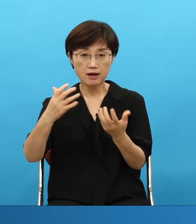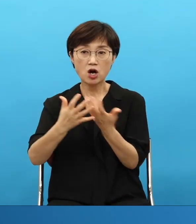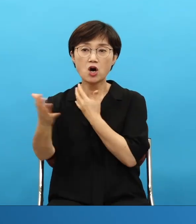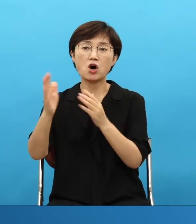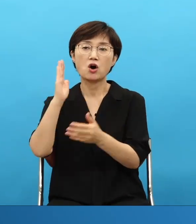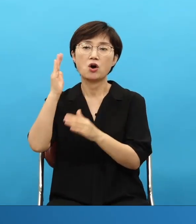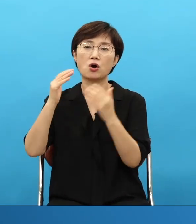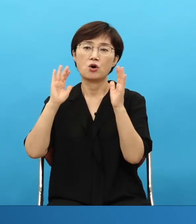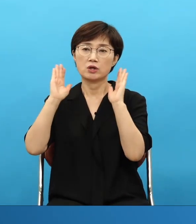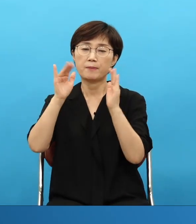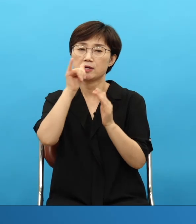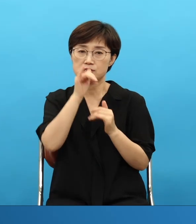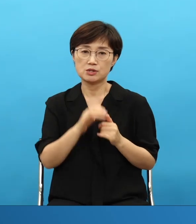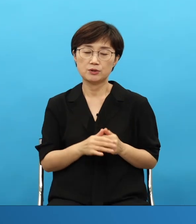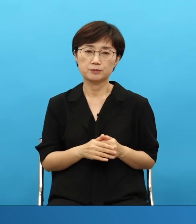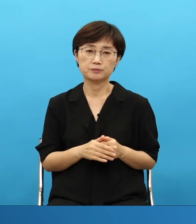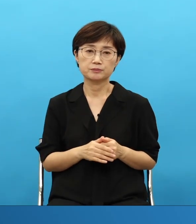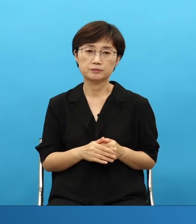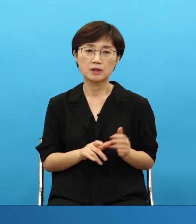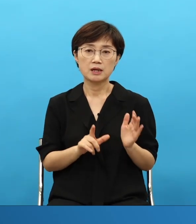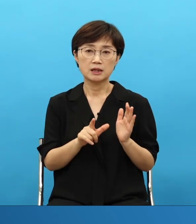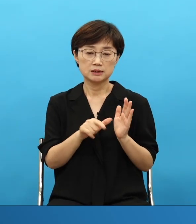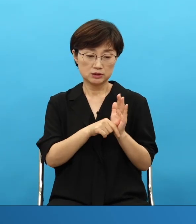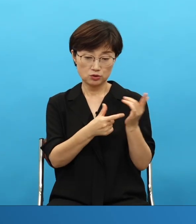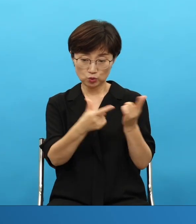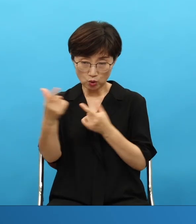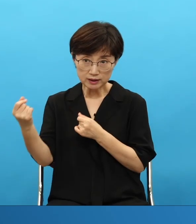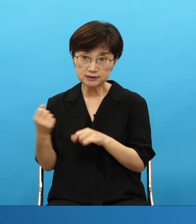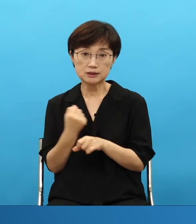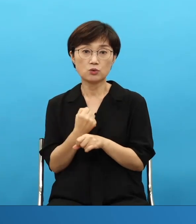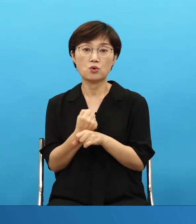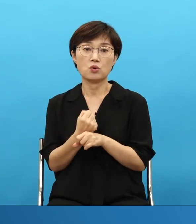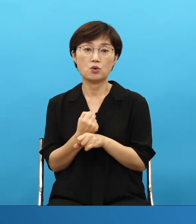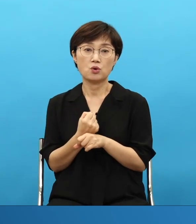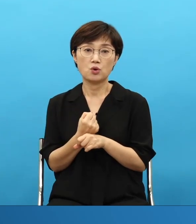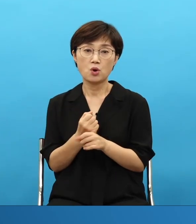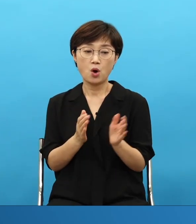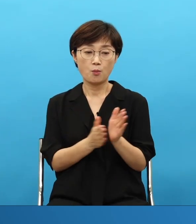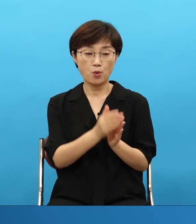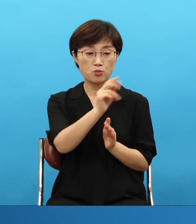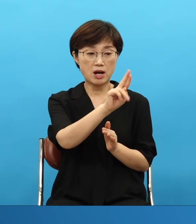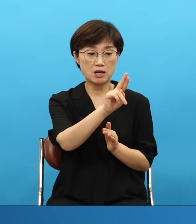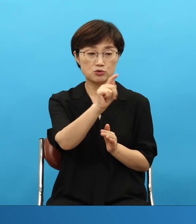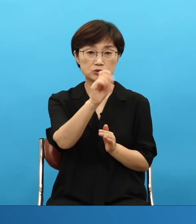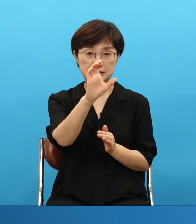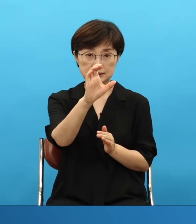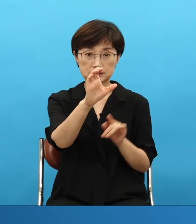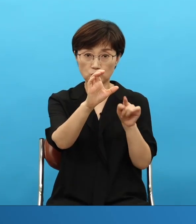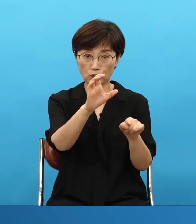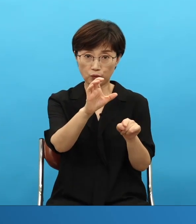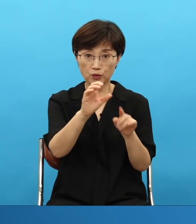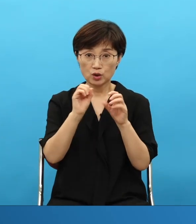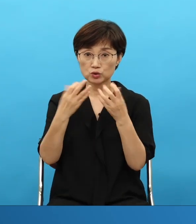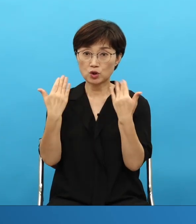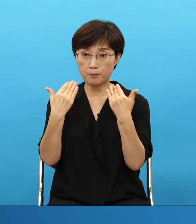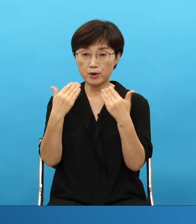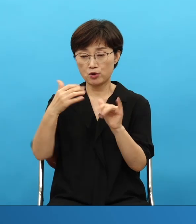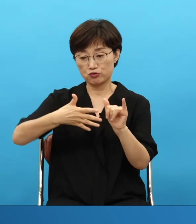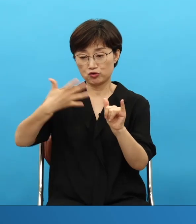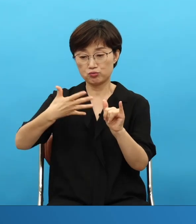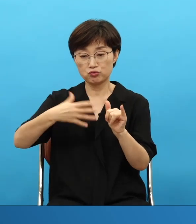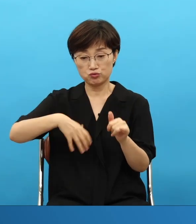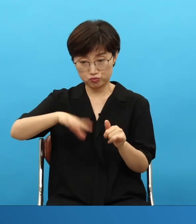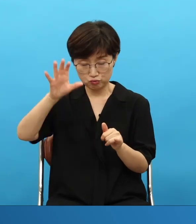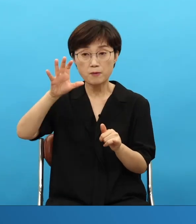진행됩니다. 모든 예배는 기존과 동일한 시간에 진행되며 본부 RUTC 방송국 RUTC TV와 전도협회 공식 유튜브